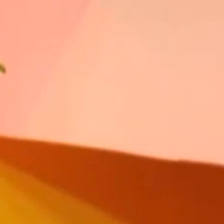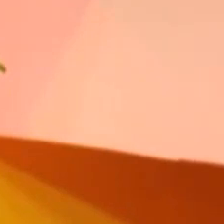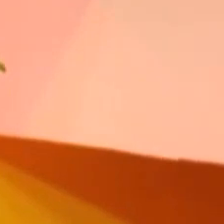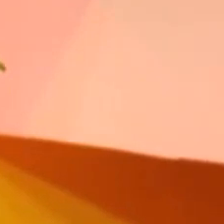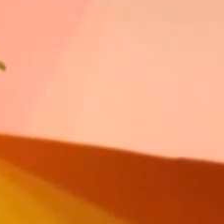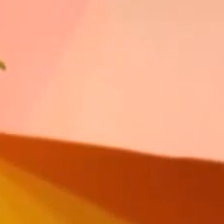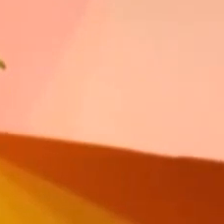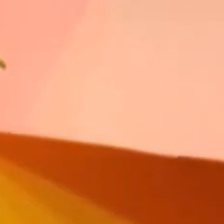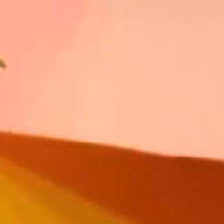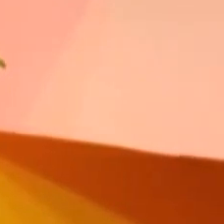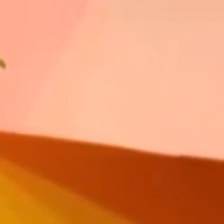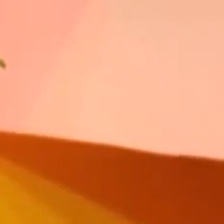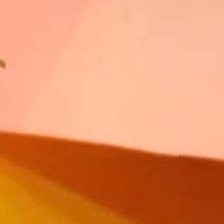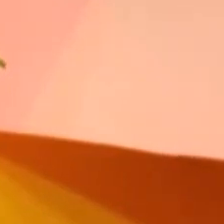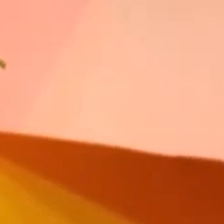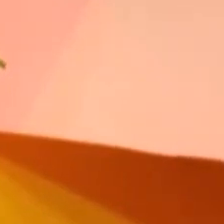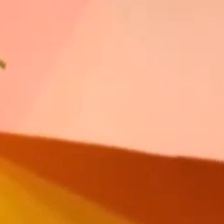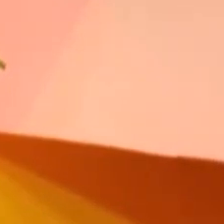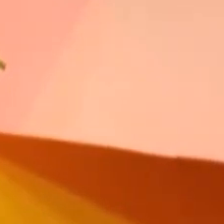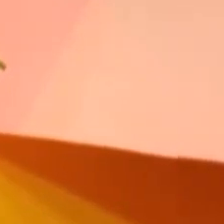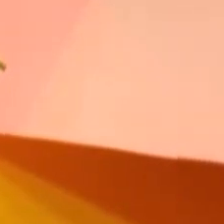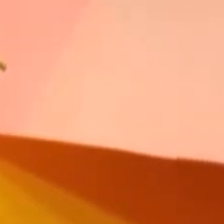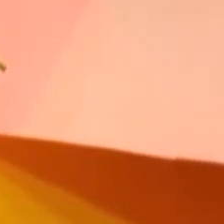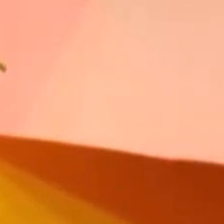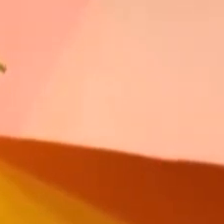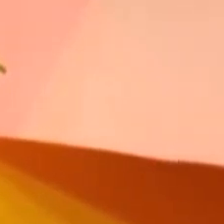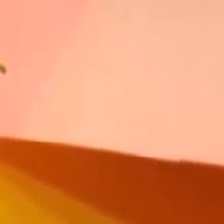I-click lang ang subscribe button. Sa mga kapuso naman